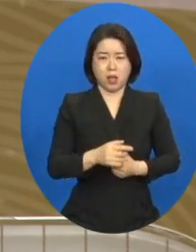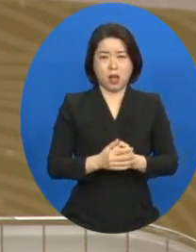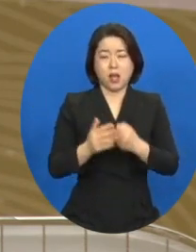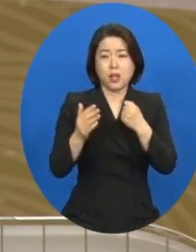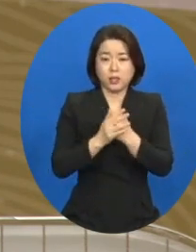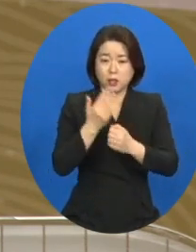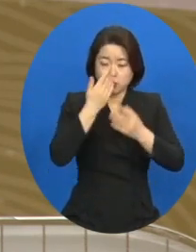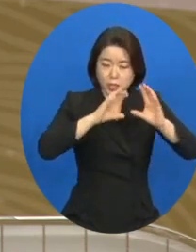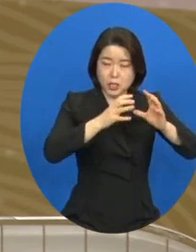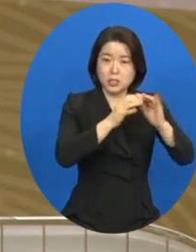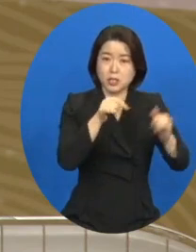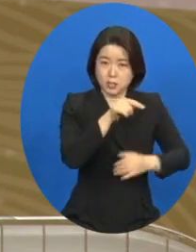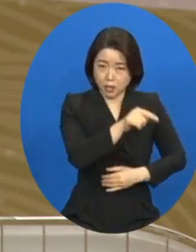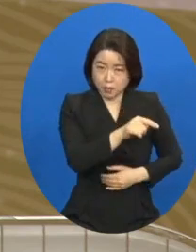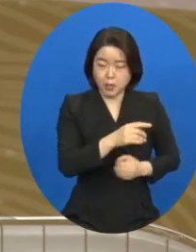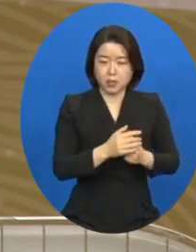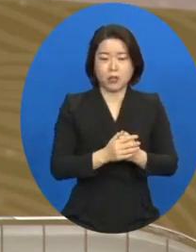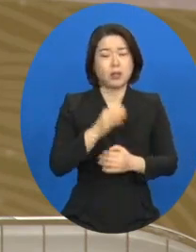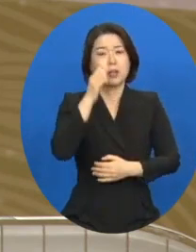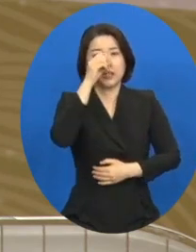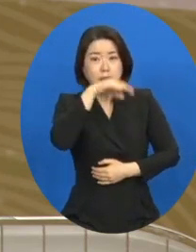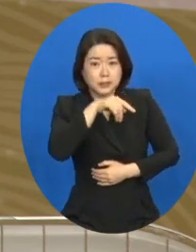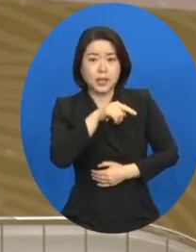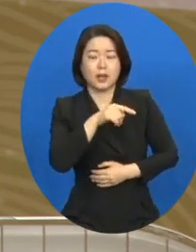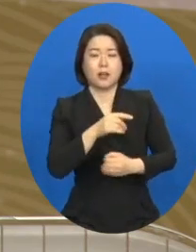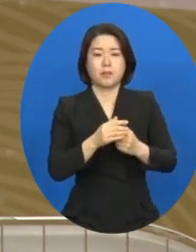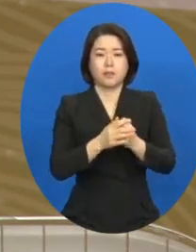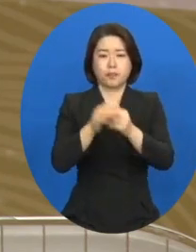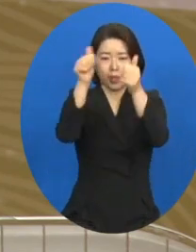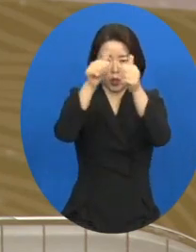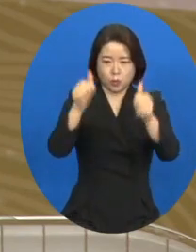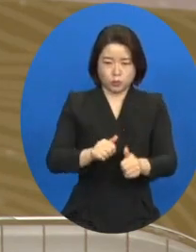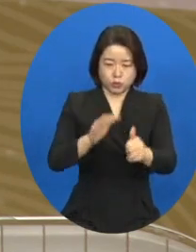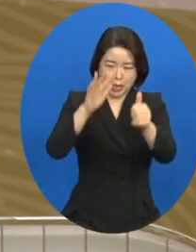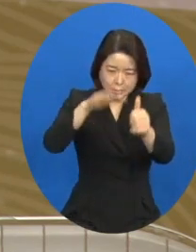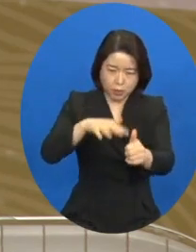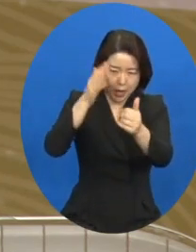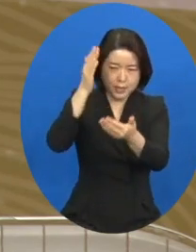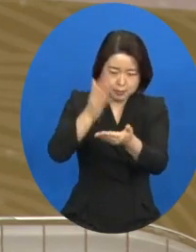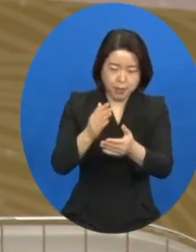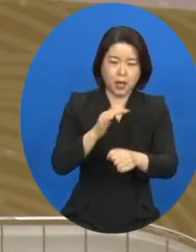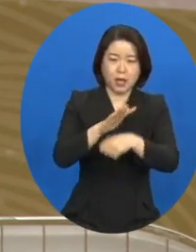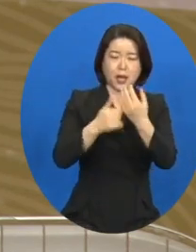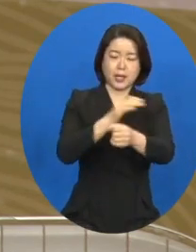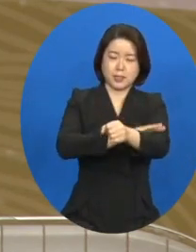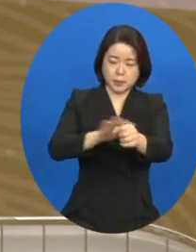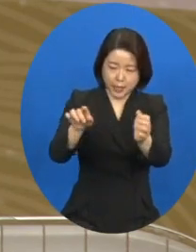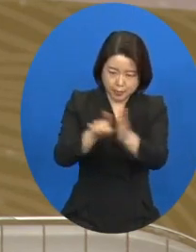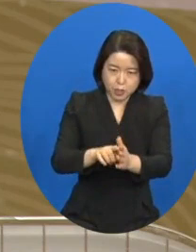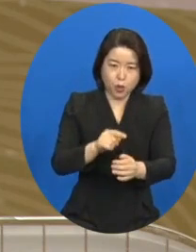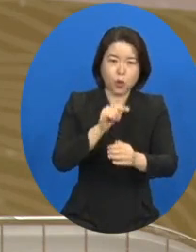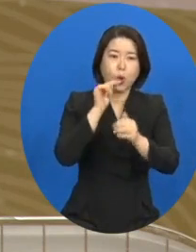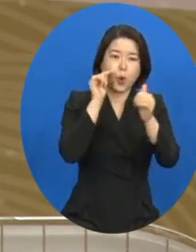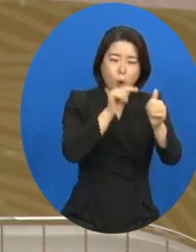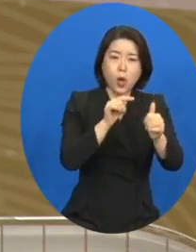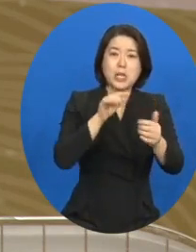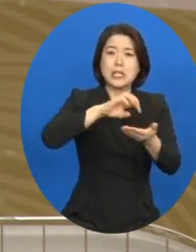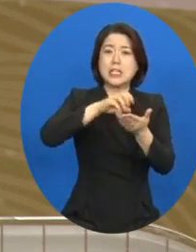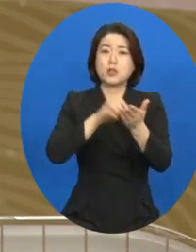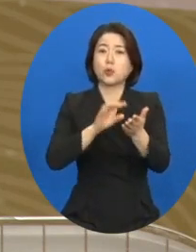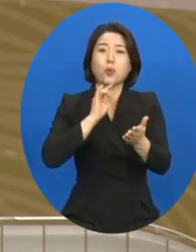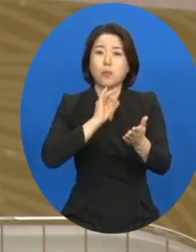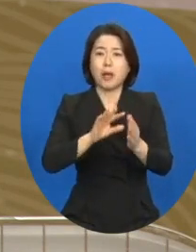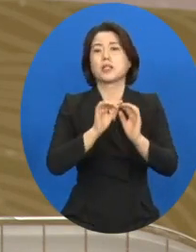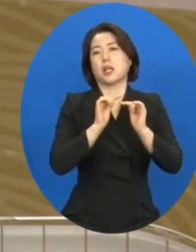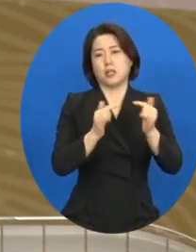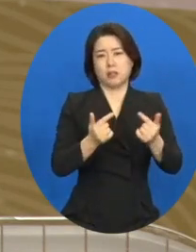이스라엘 백성들에게 그저 우상숭배하지 마, 하나님 잘 믿어 하는 정도의 말을